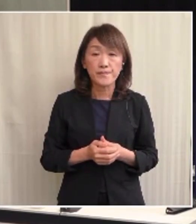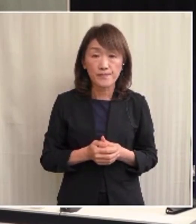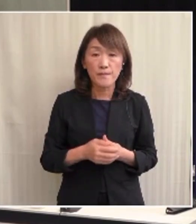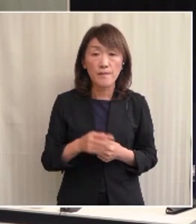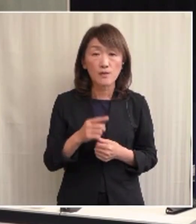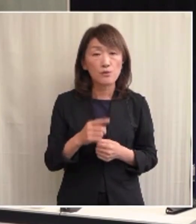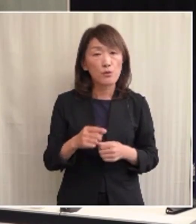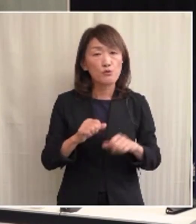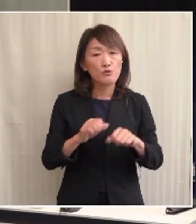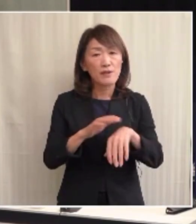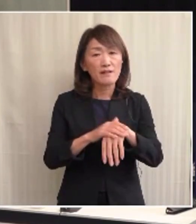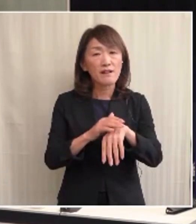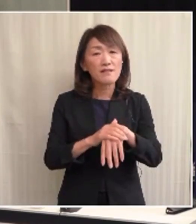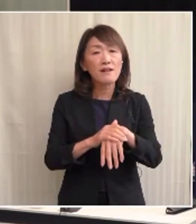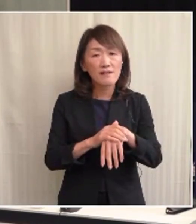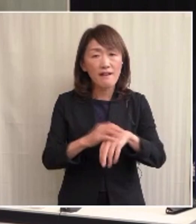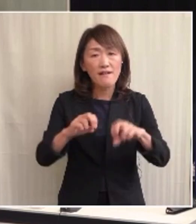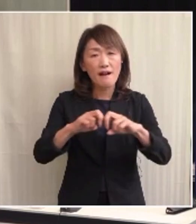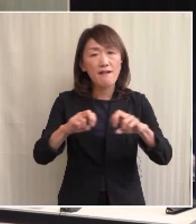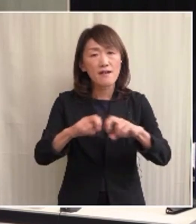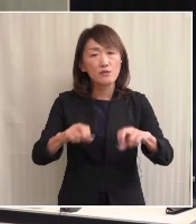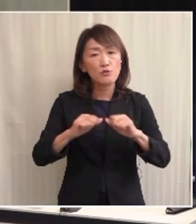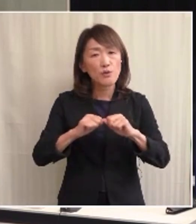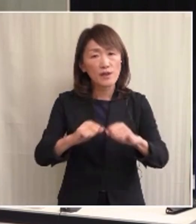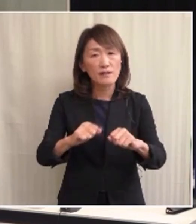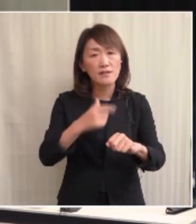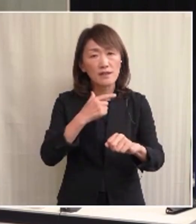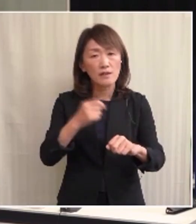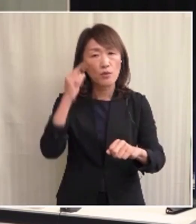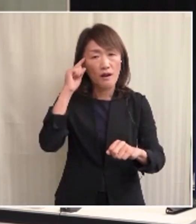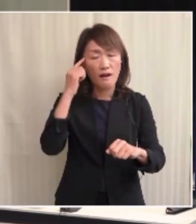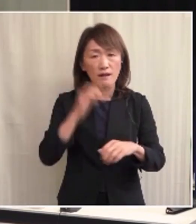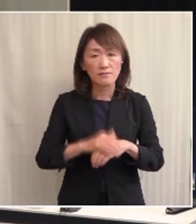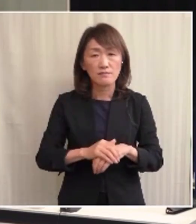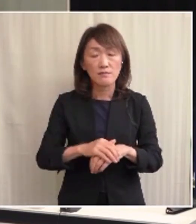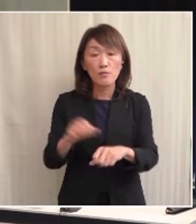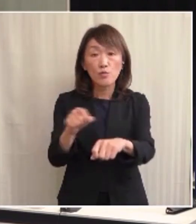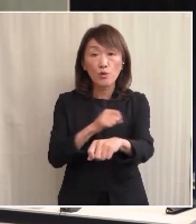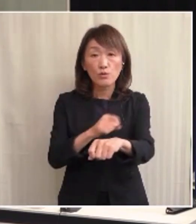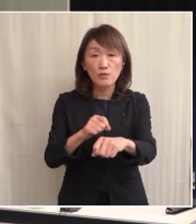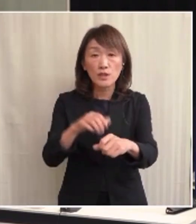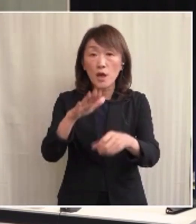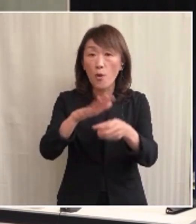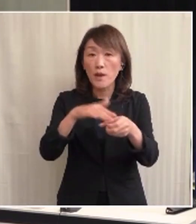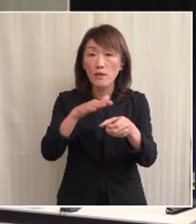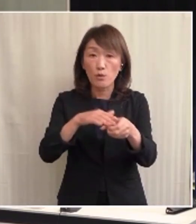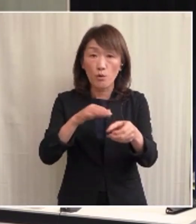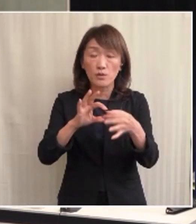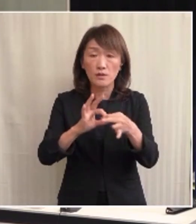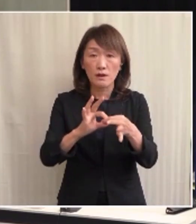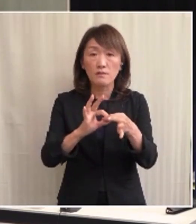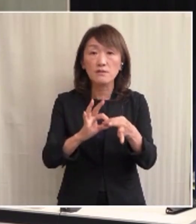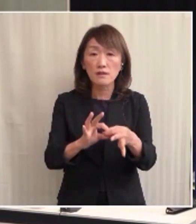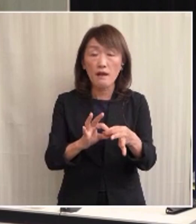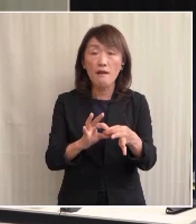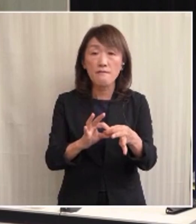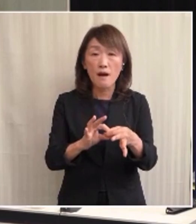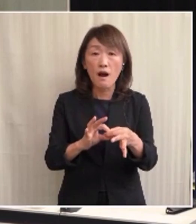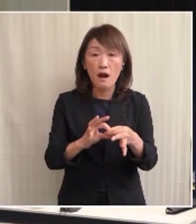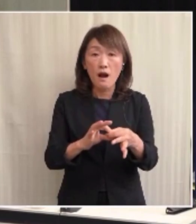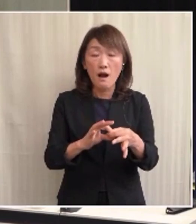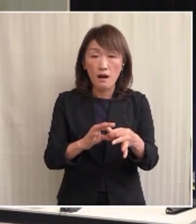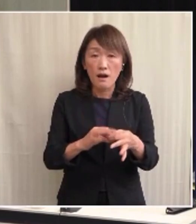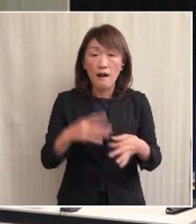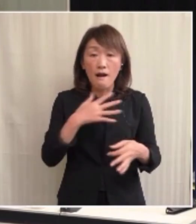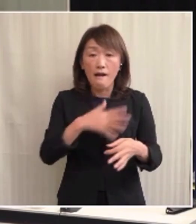そういう切り口での商品開発の今後も強化していきたいなとは考えています。で、特に弁当に関してはなかなかまだ十分にその